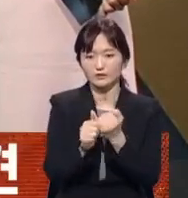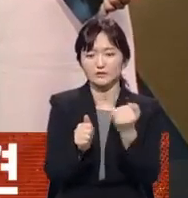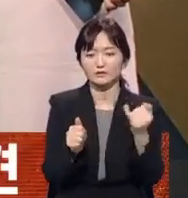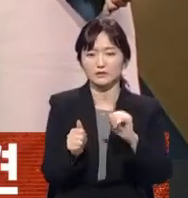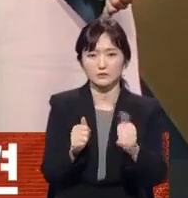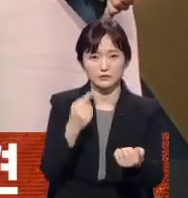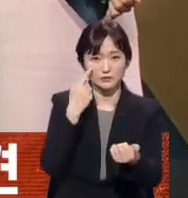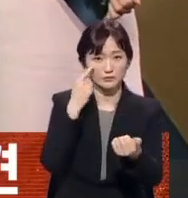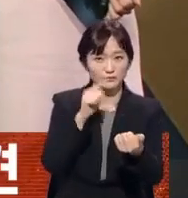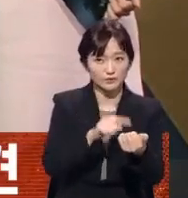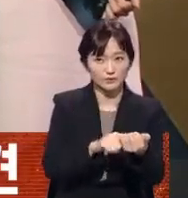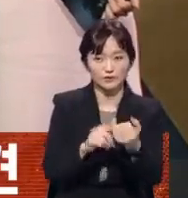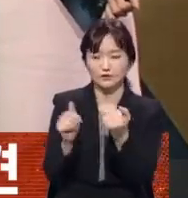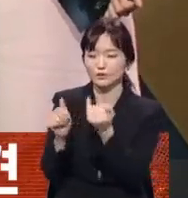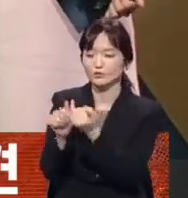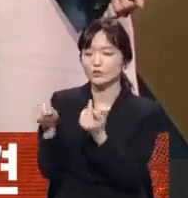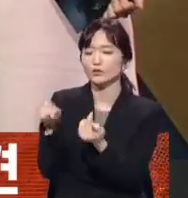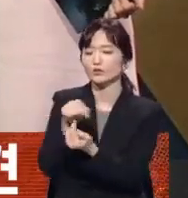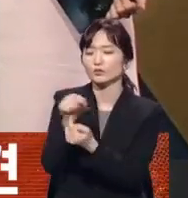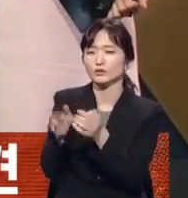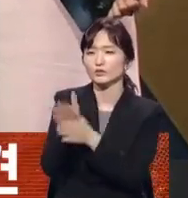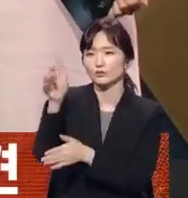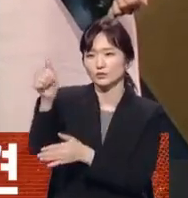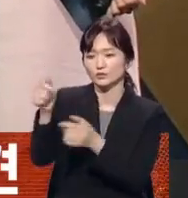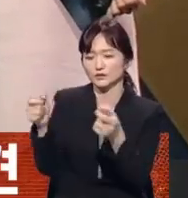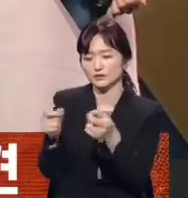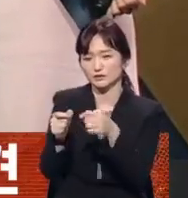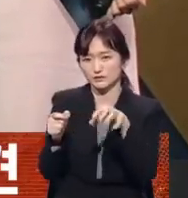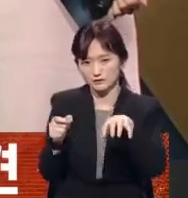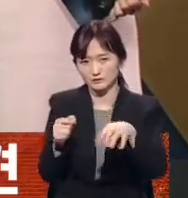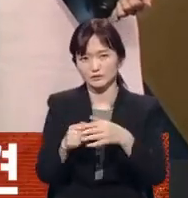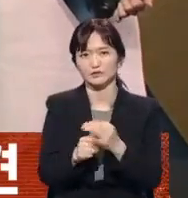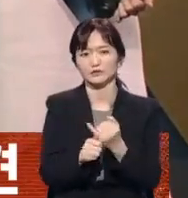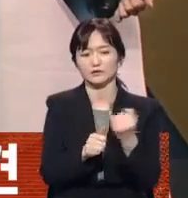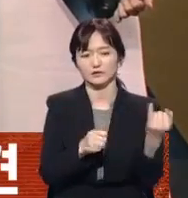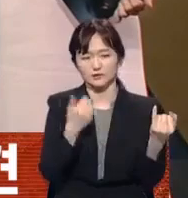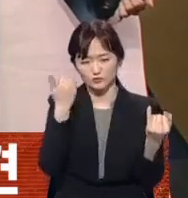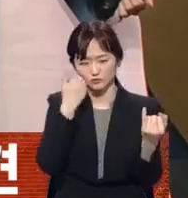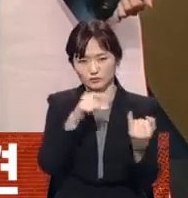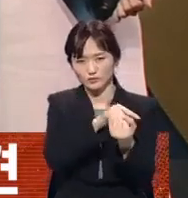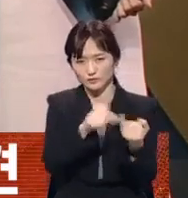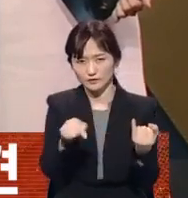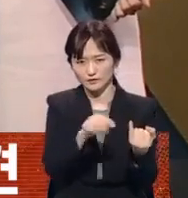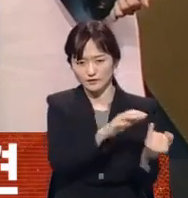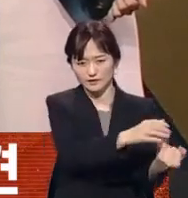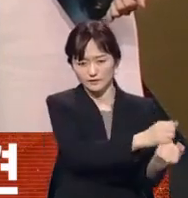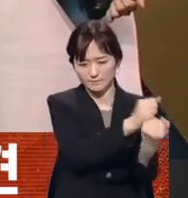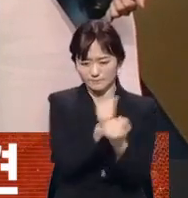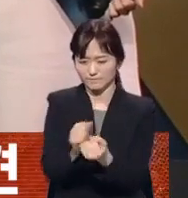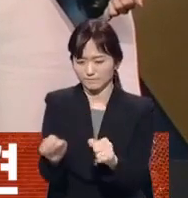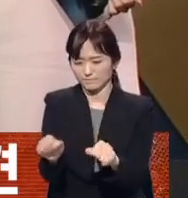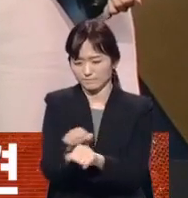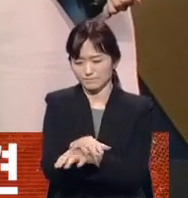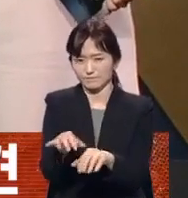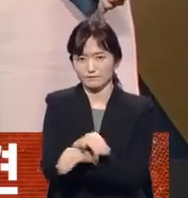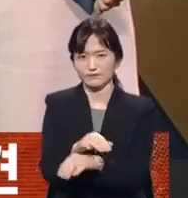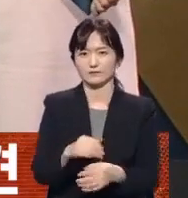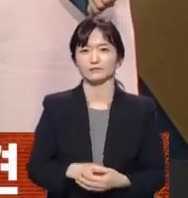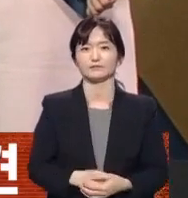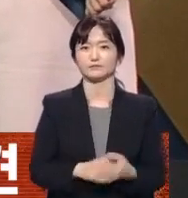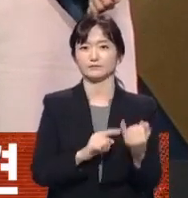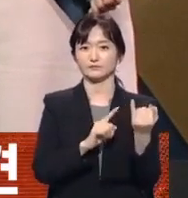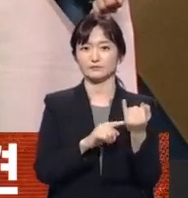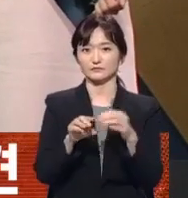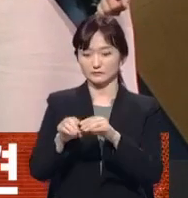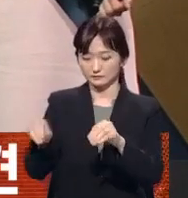운영해오던 본사 근처였는데요 여성은 누군가에게 살해당해 암매장된 상태였습니다 그런데